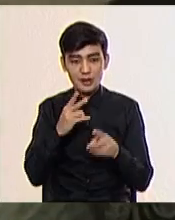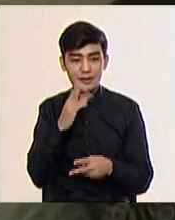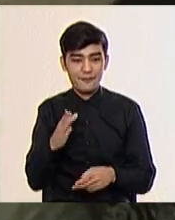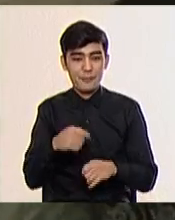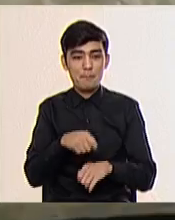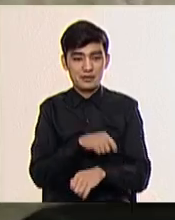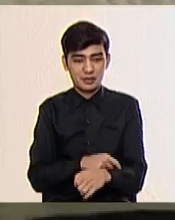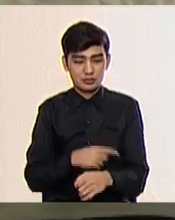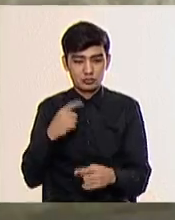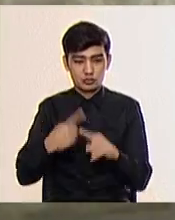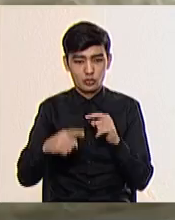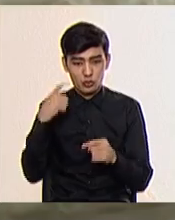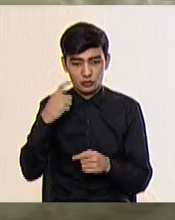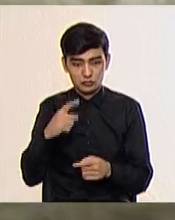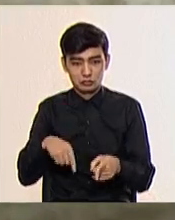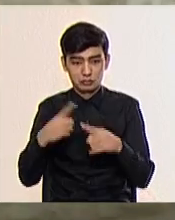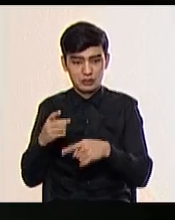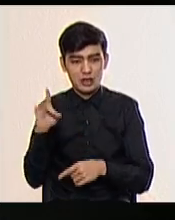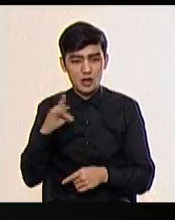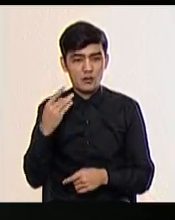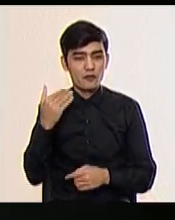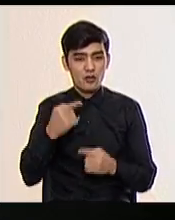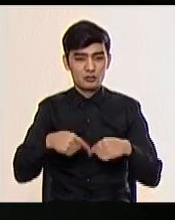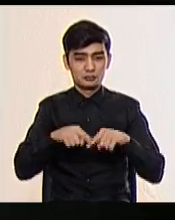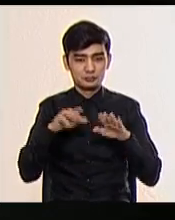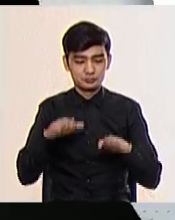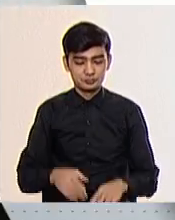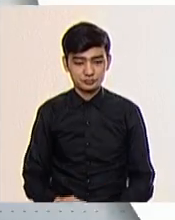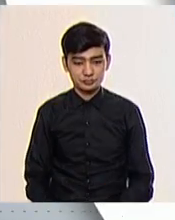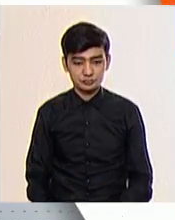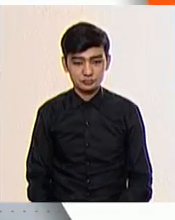метры перешли в собственность одной из религиозных организаций?